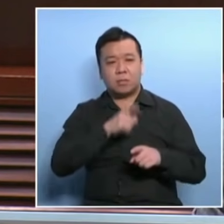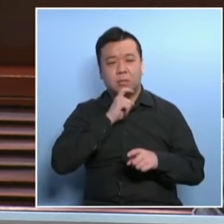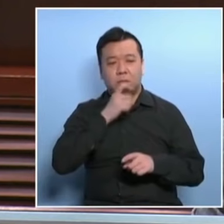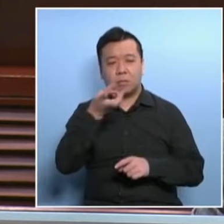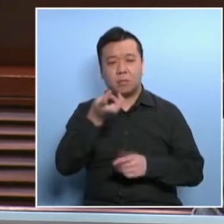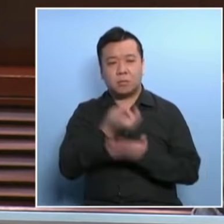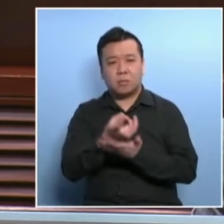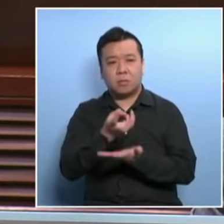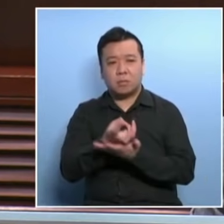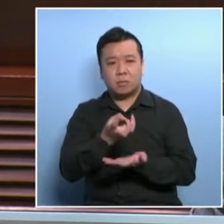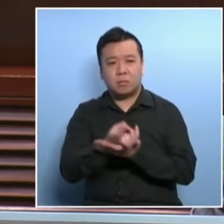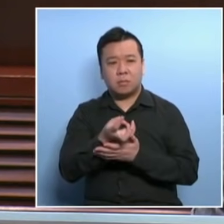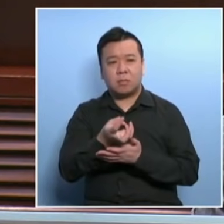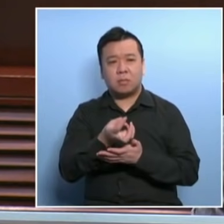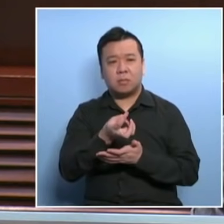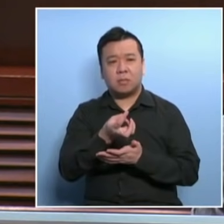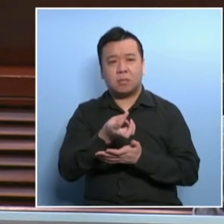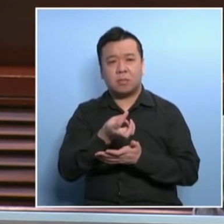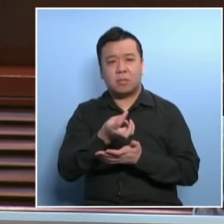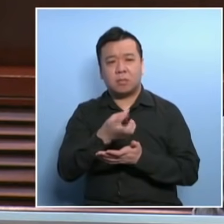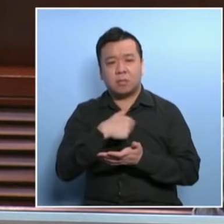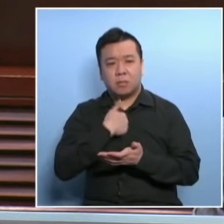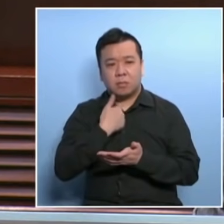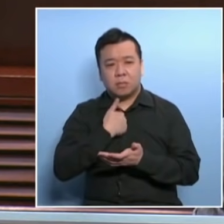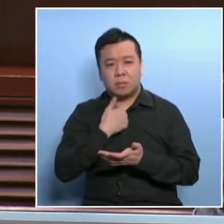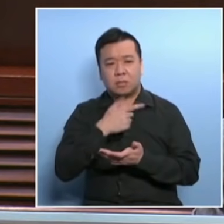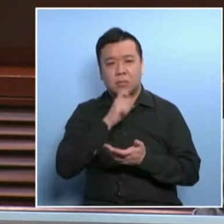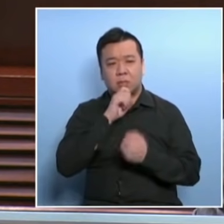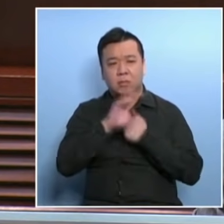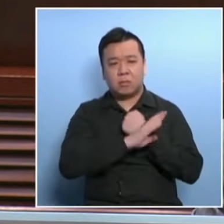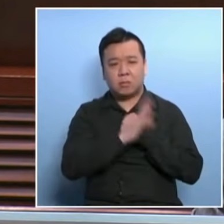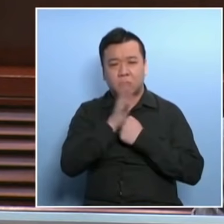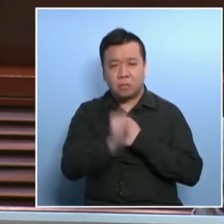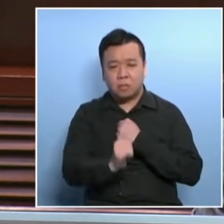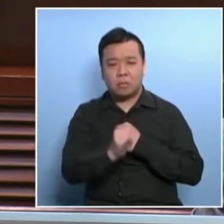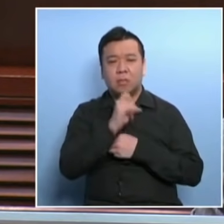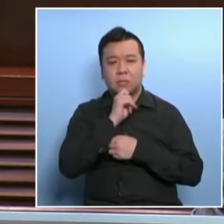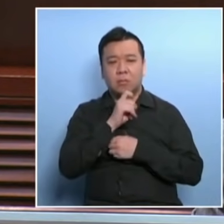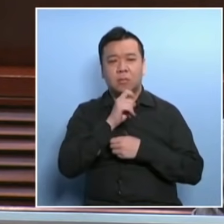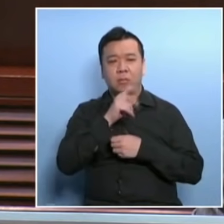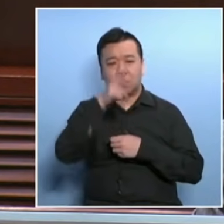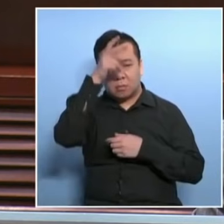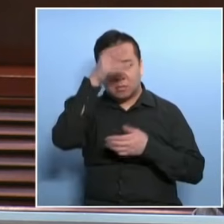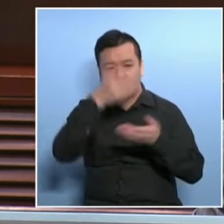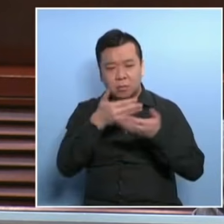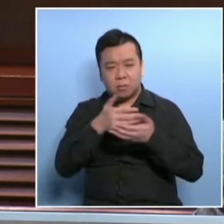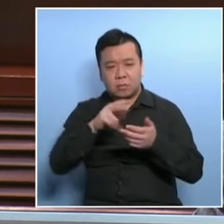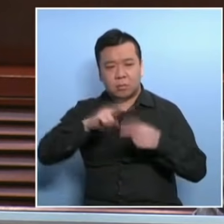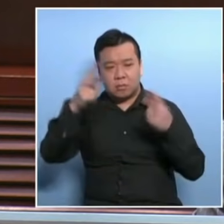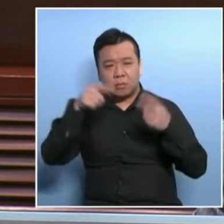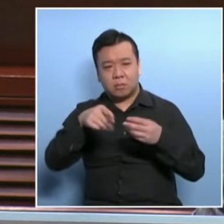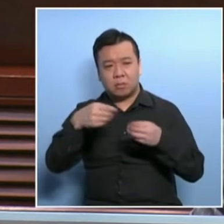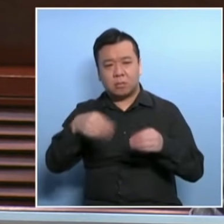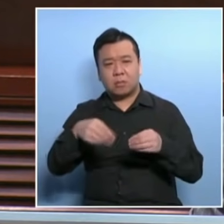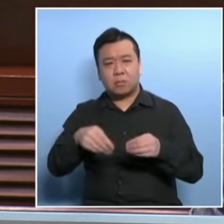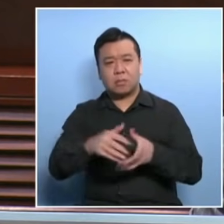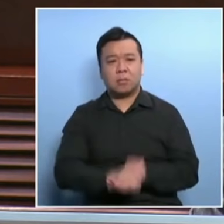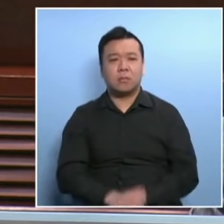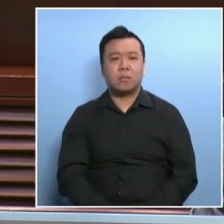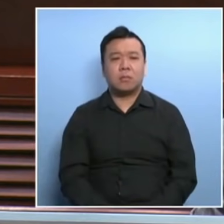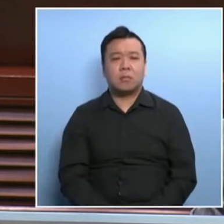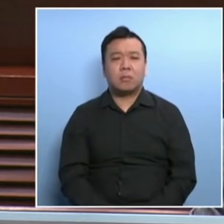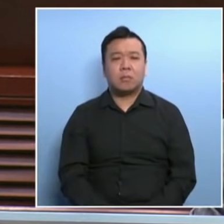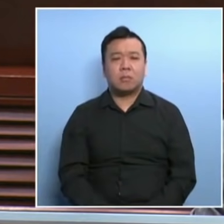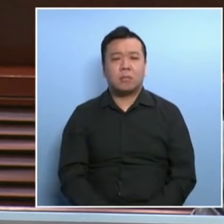少少嘅。啲先生係違規嘅咧，係政治化咗教育呢